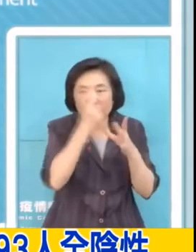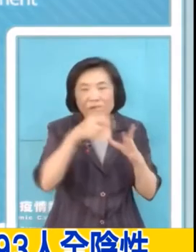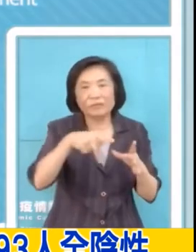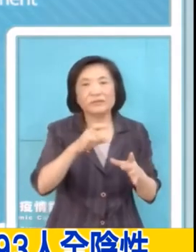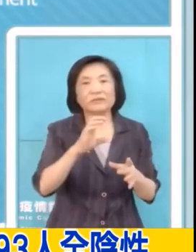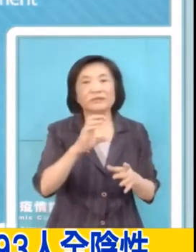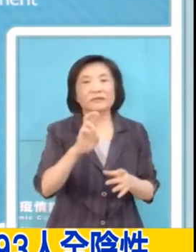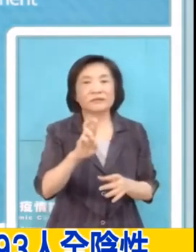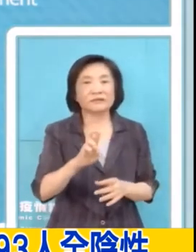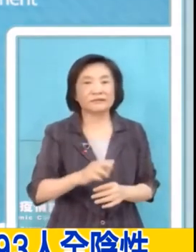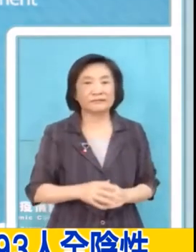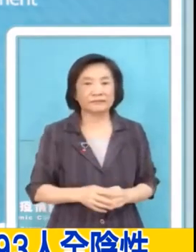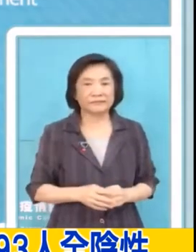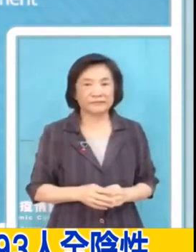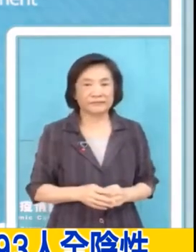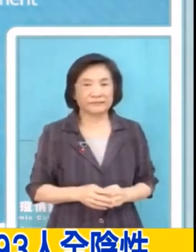PCR。